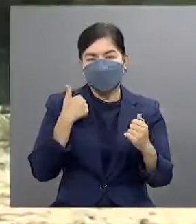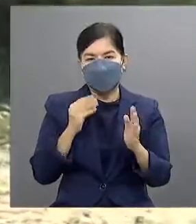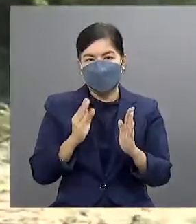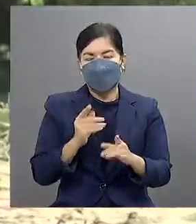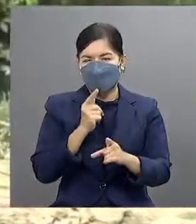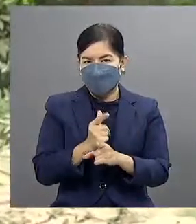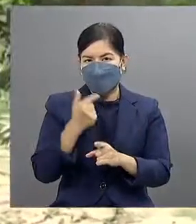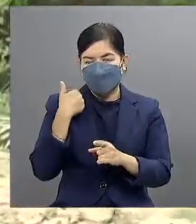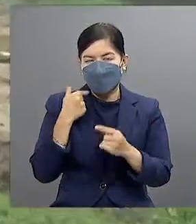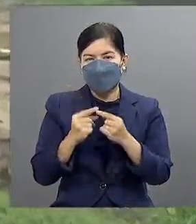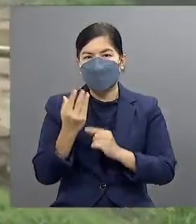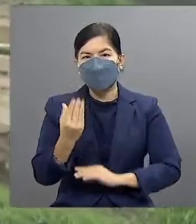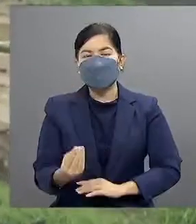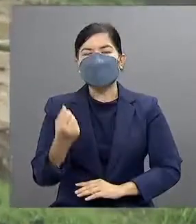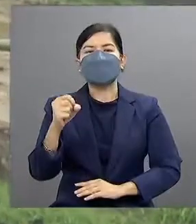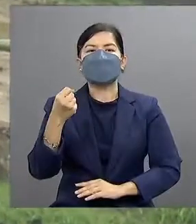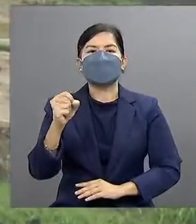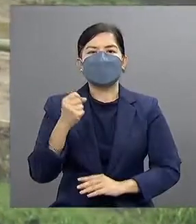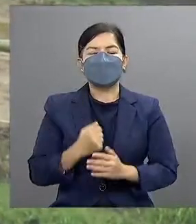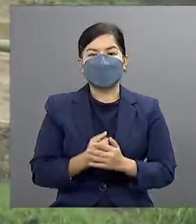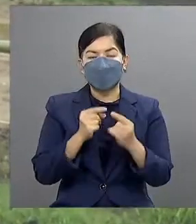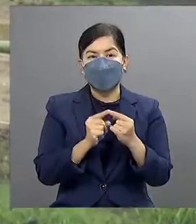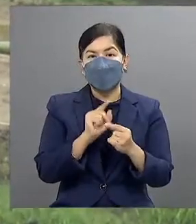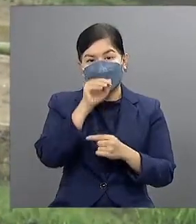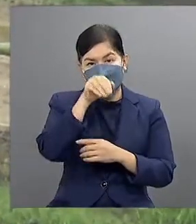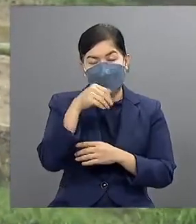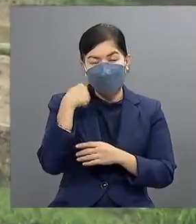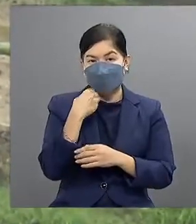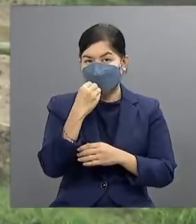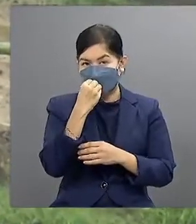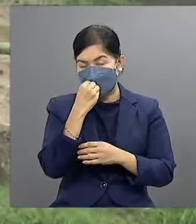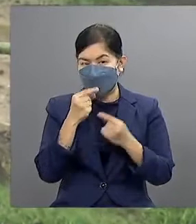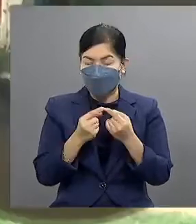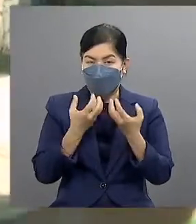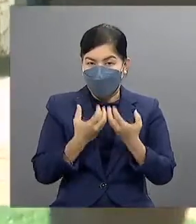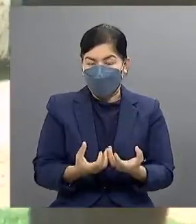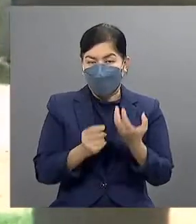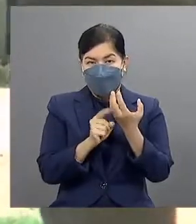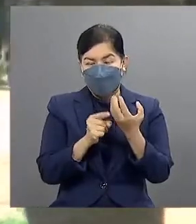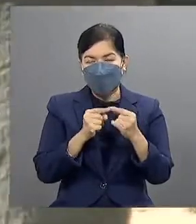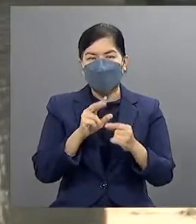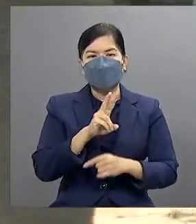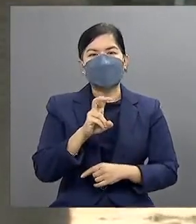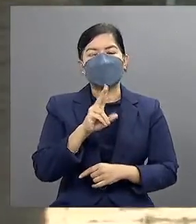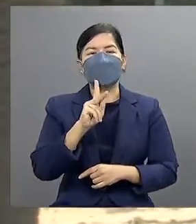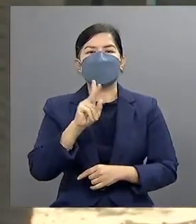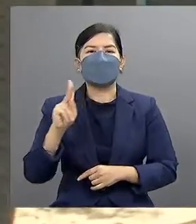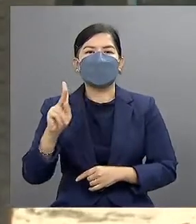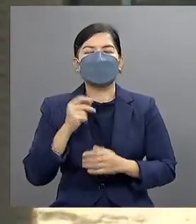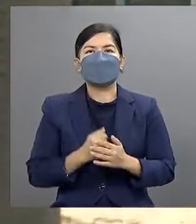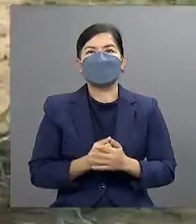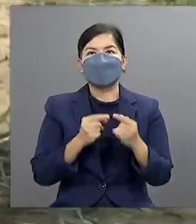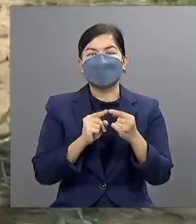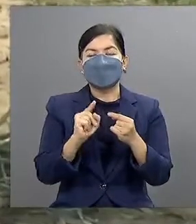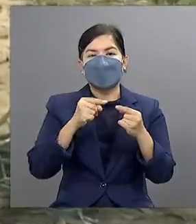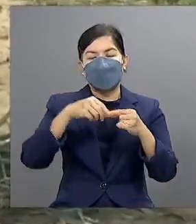เนื่องจากช้างแต่ละเชือกต้องกินอาหารถึงวันละ200กิโลกรัมเพื่อเป็นการลดค่าใช้จ่ายปางช้างหลายแห่งยกเลิกกิจ